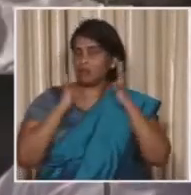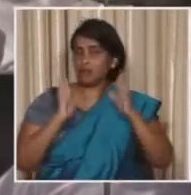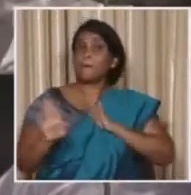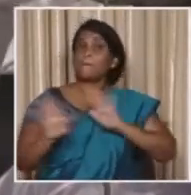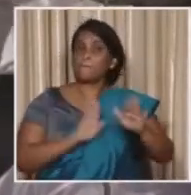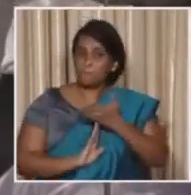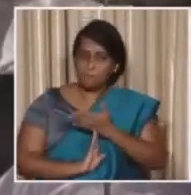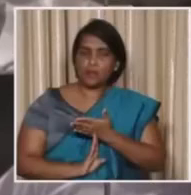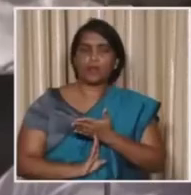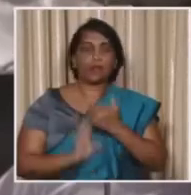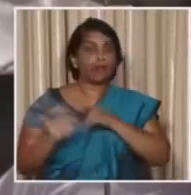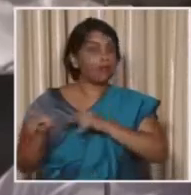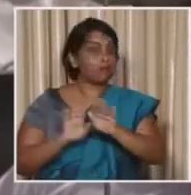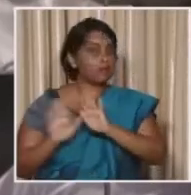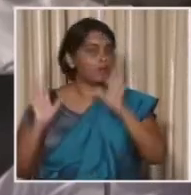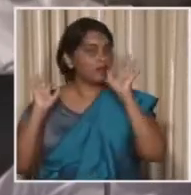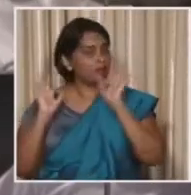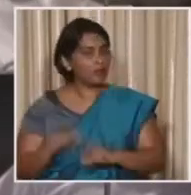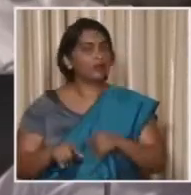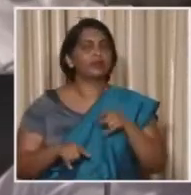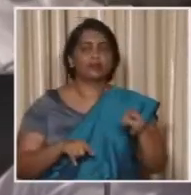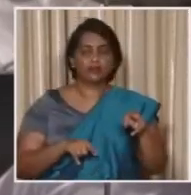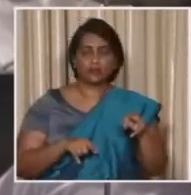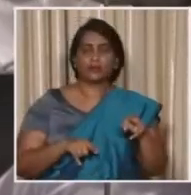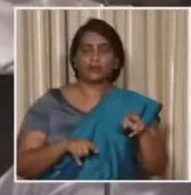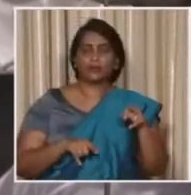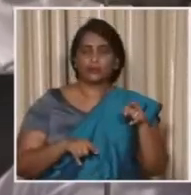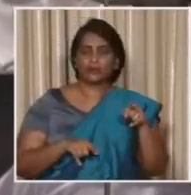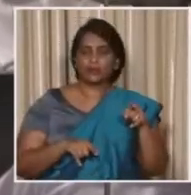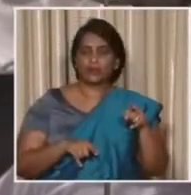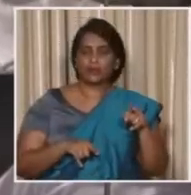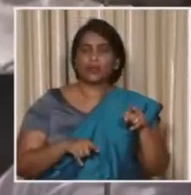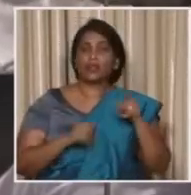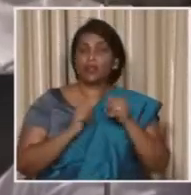පාලනය කරගන්න ඒවා පාලනය කරගන්න නැතු කරපු ලස්සන මන්ත්‍රී ඔබතුමා කාලය